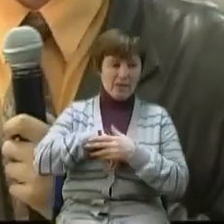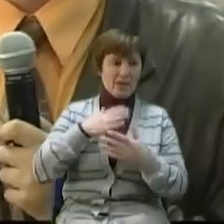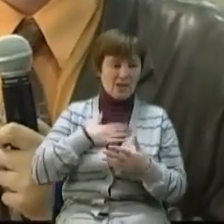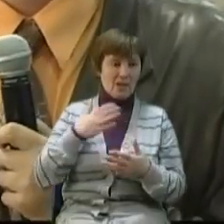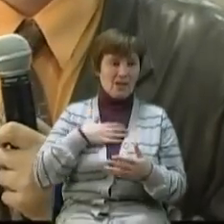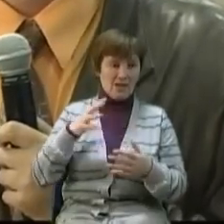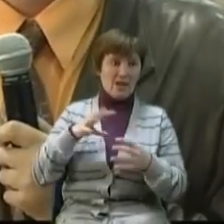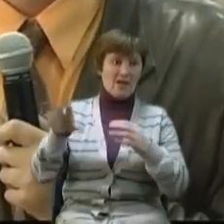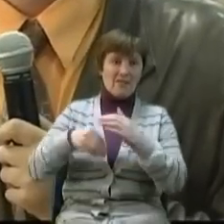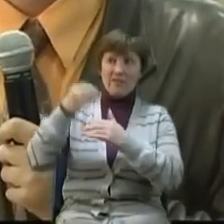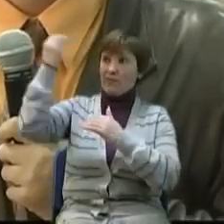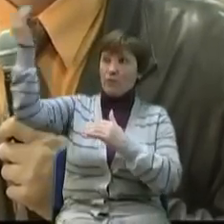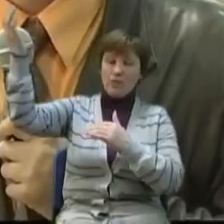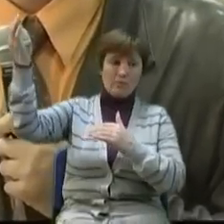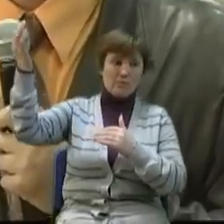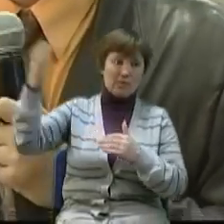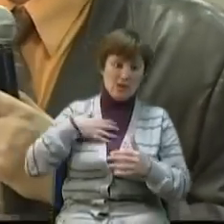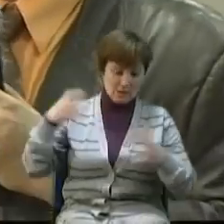спасенный человек.